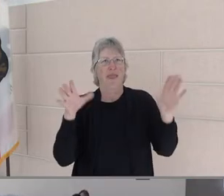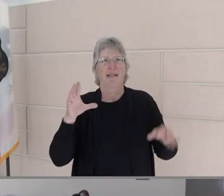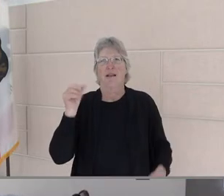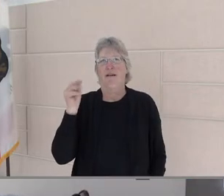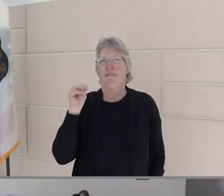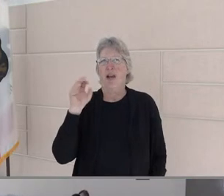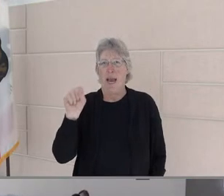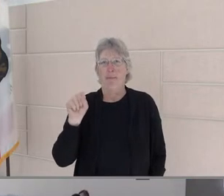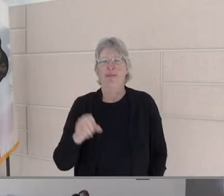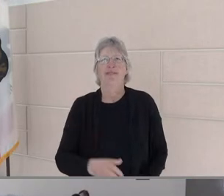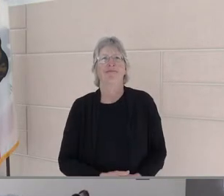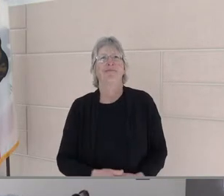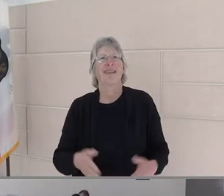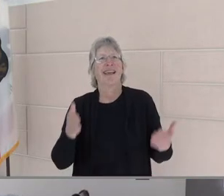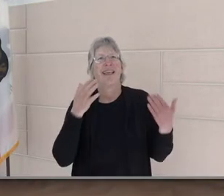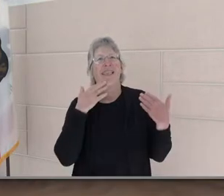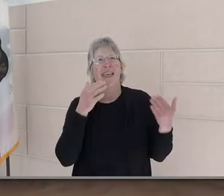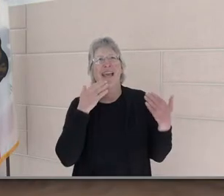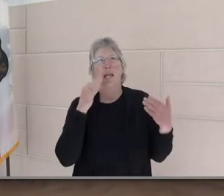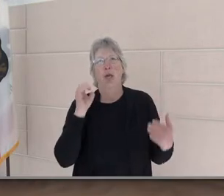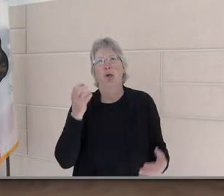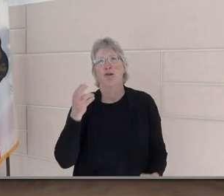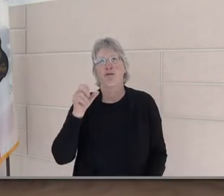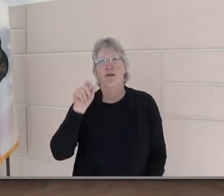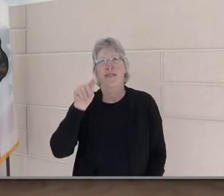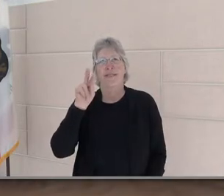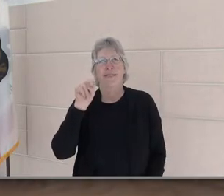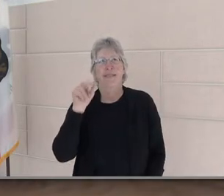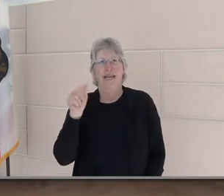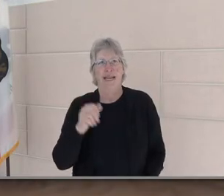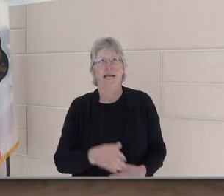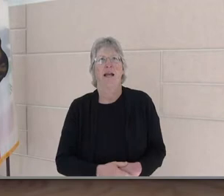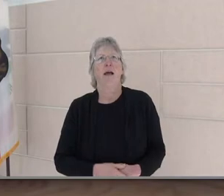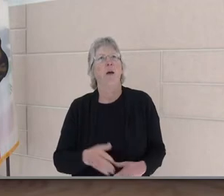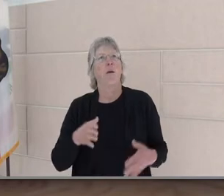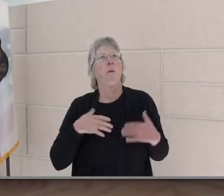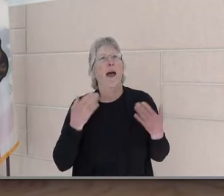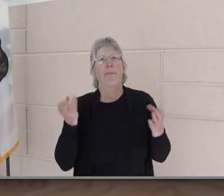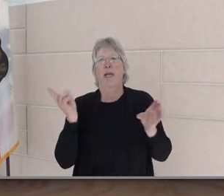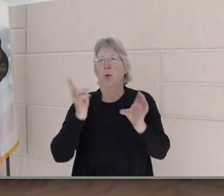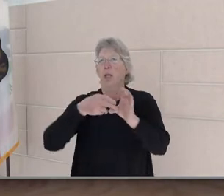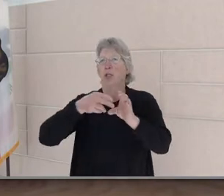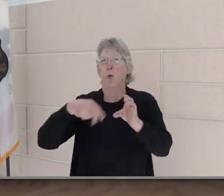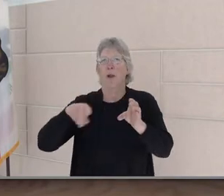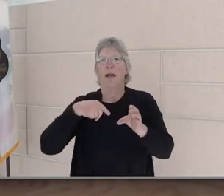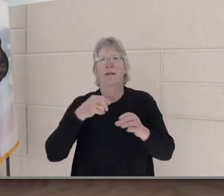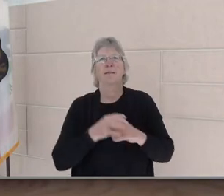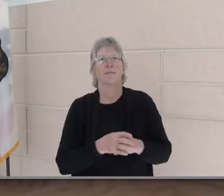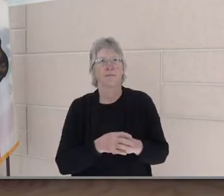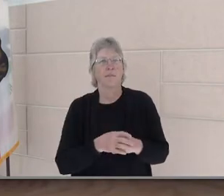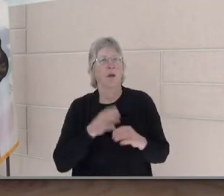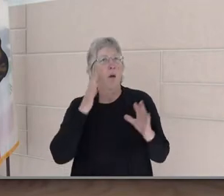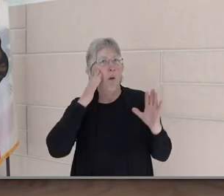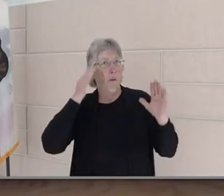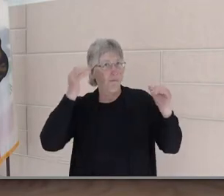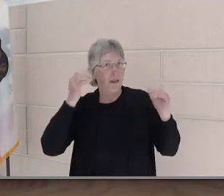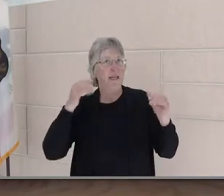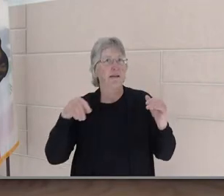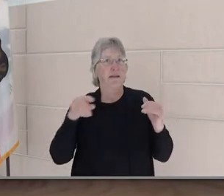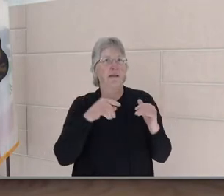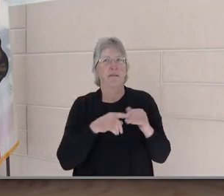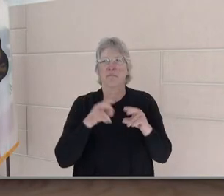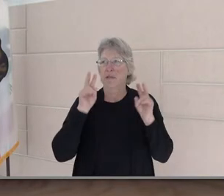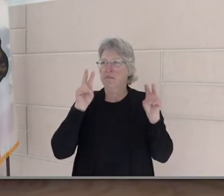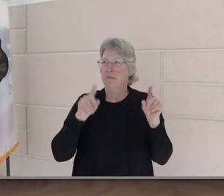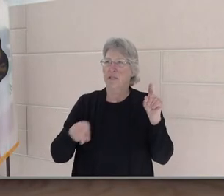ញបានសូមអរគុណដោយផ្ដល់ឱកាសឲ្យខ្ញុំចូលរួមសូមអរគុណគ្រីស្ទីណាមានសេចក្តីអ